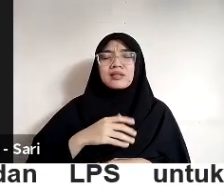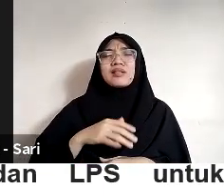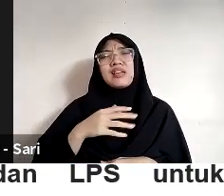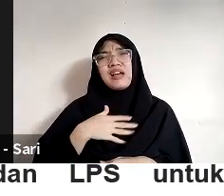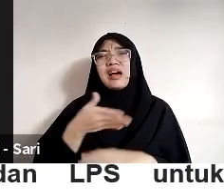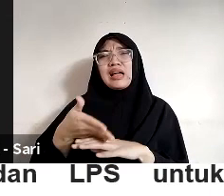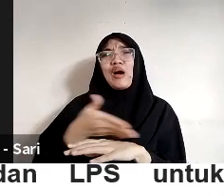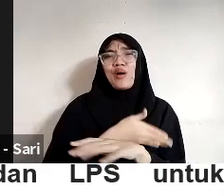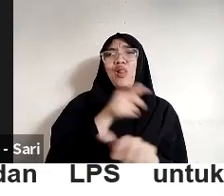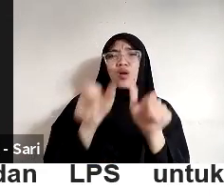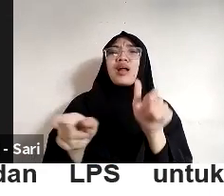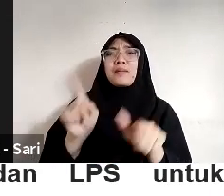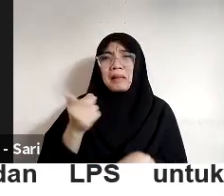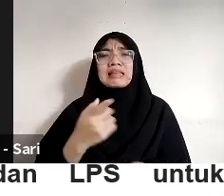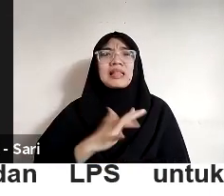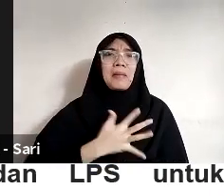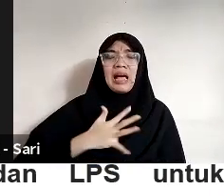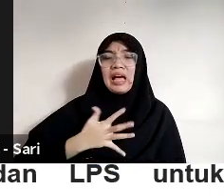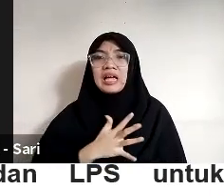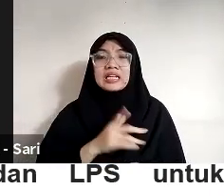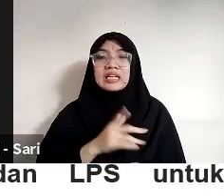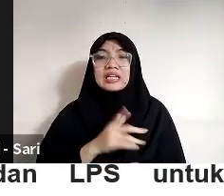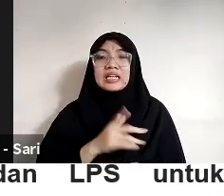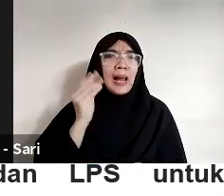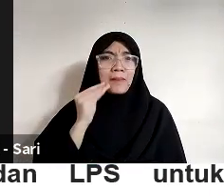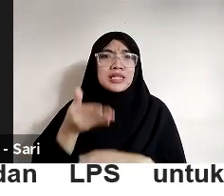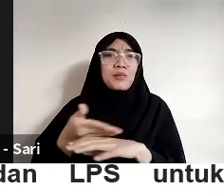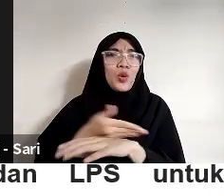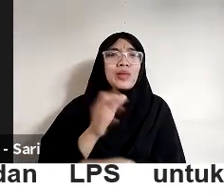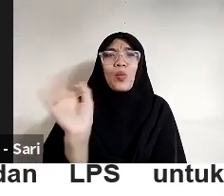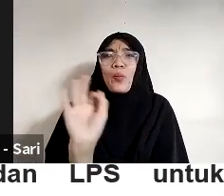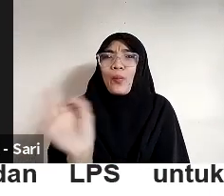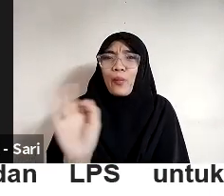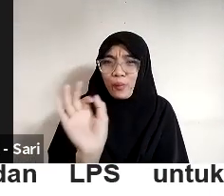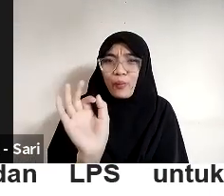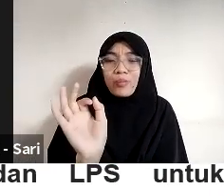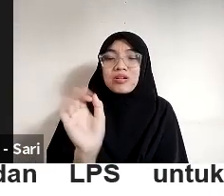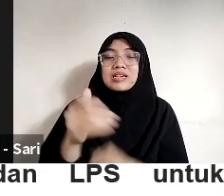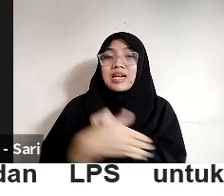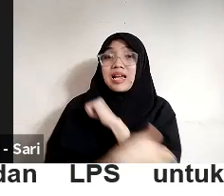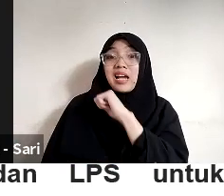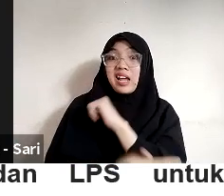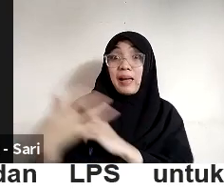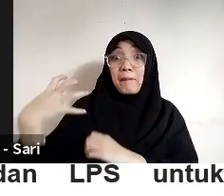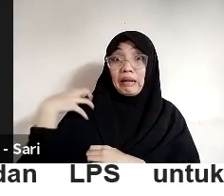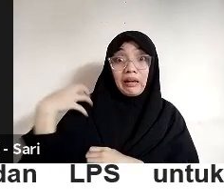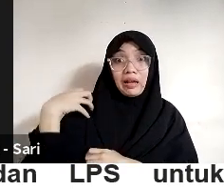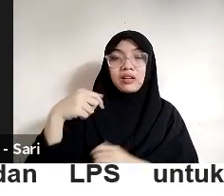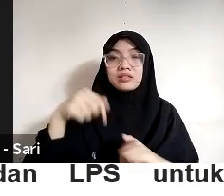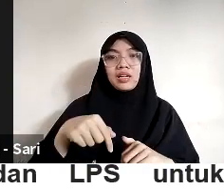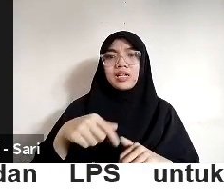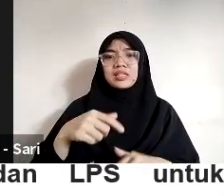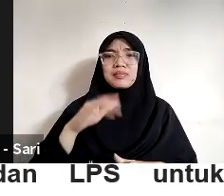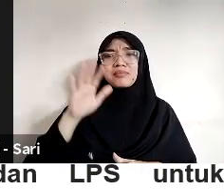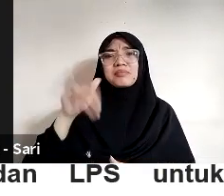awal-awalnya pasti panik. Oh, nggak ada yang punya pengalaman ini, bahkan kita lihat negara seperti Amerika aja juga nampaknya masih